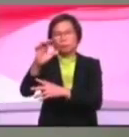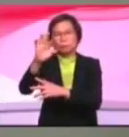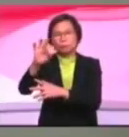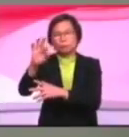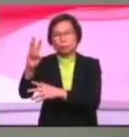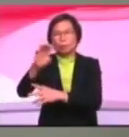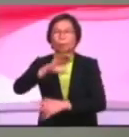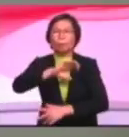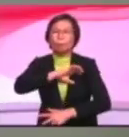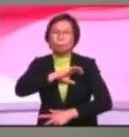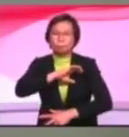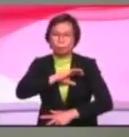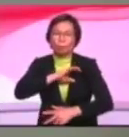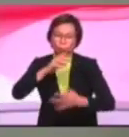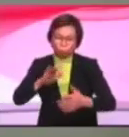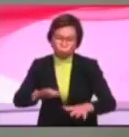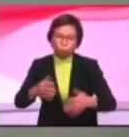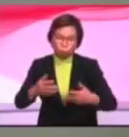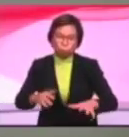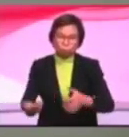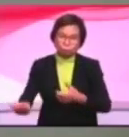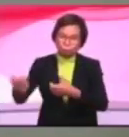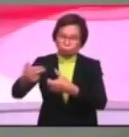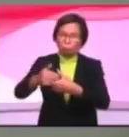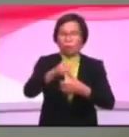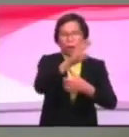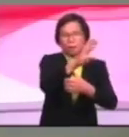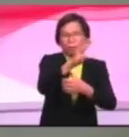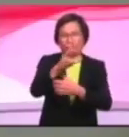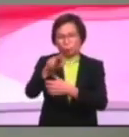15,596 anggota telah melibatkan